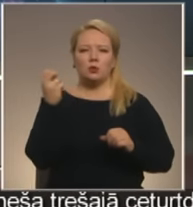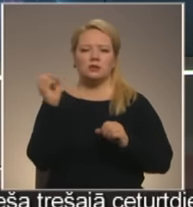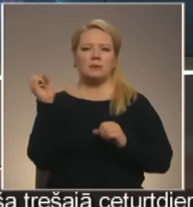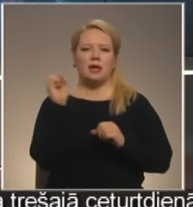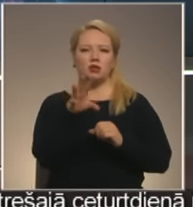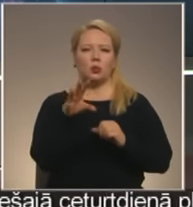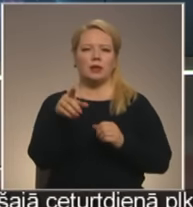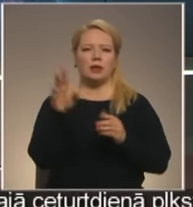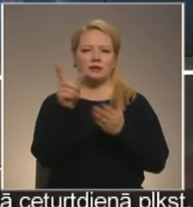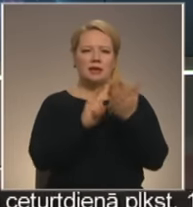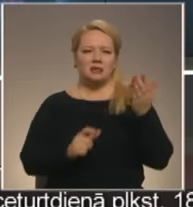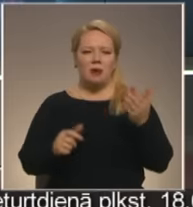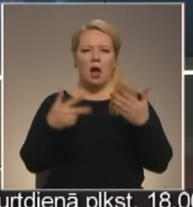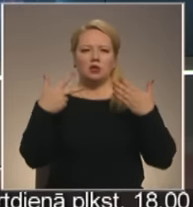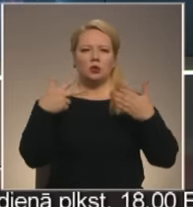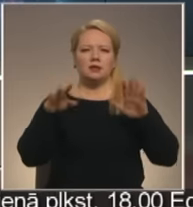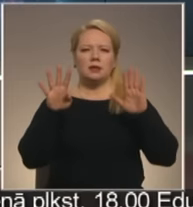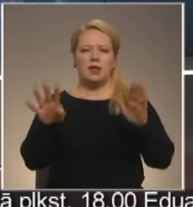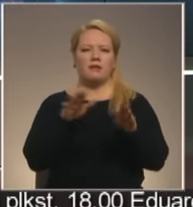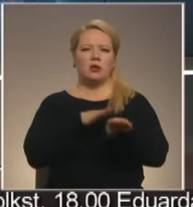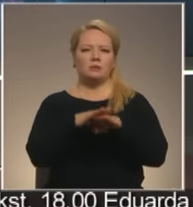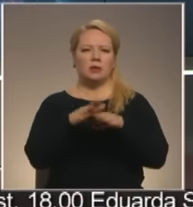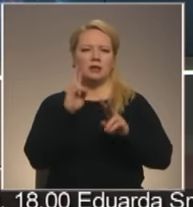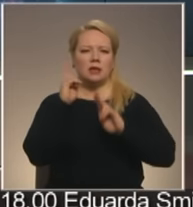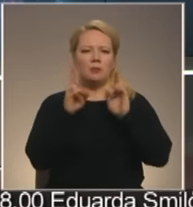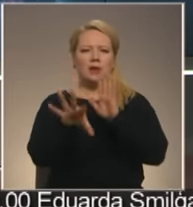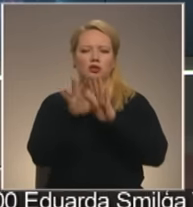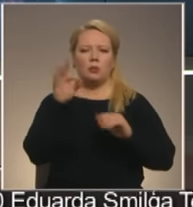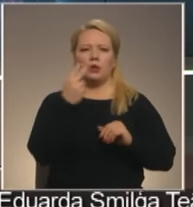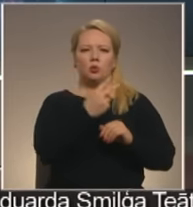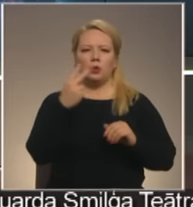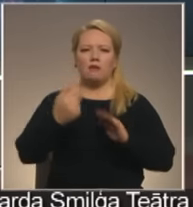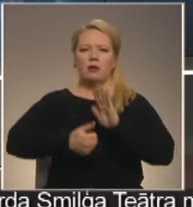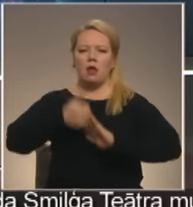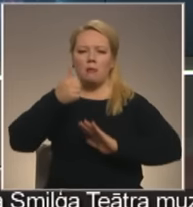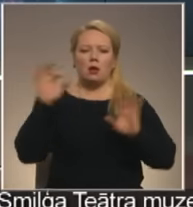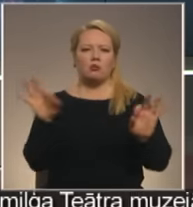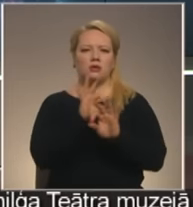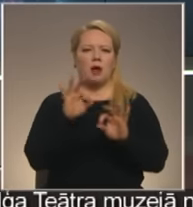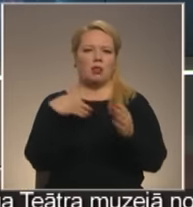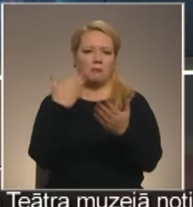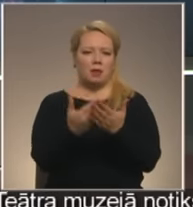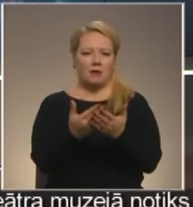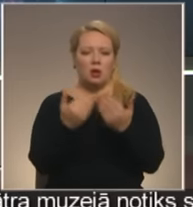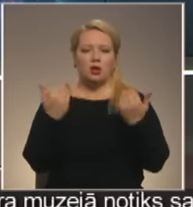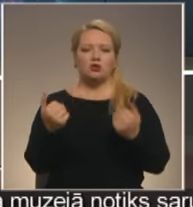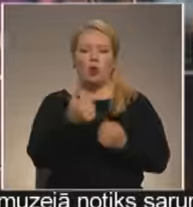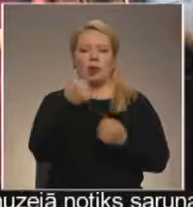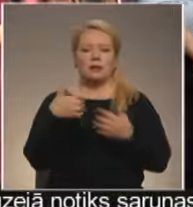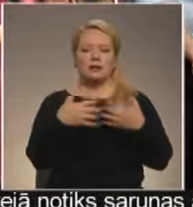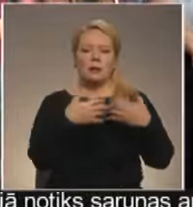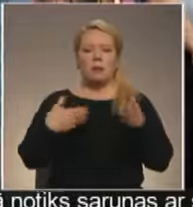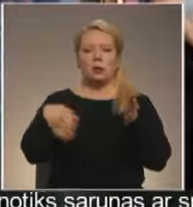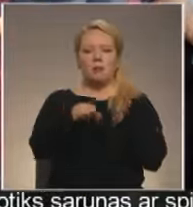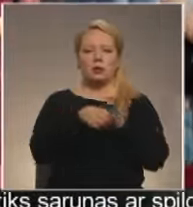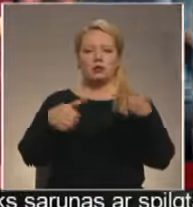iesūtītajām dziesmām 89 izpildītāju skanējumā izraudzīti 22 labākie muzikālie piedāvājumi. Šogad cīņā par